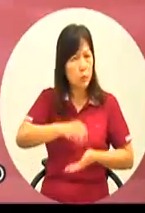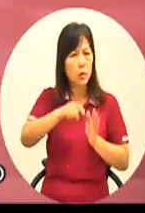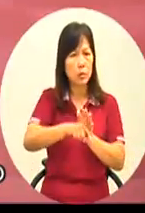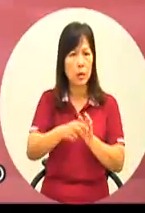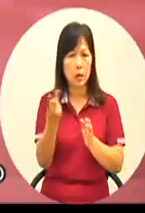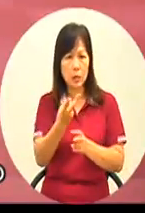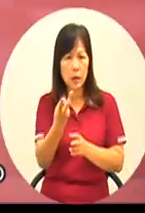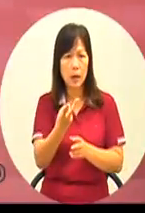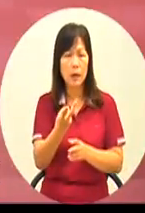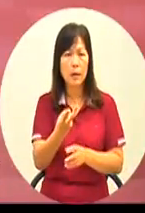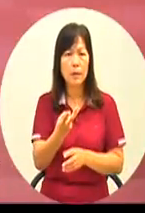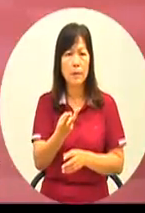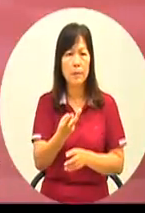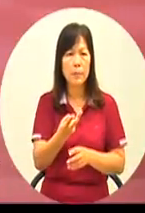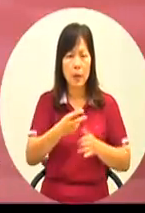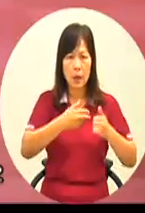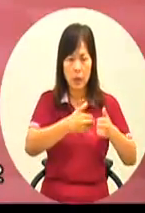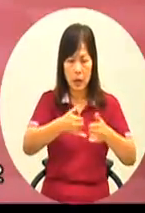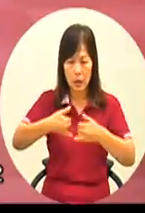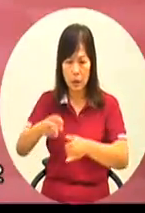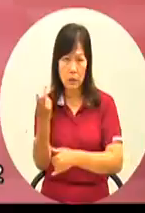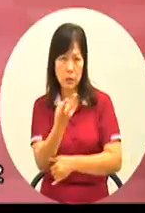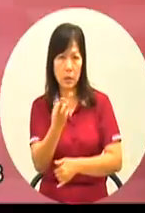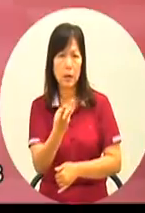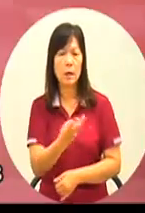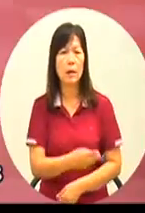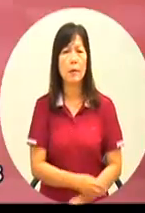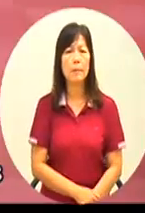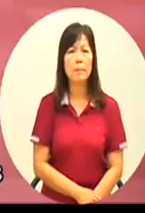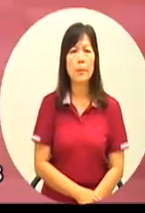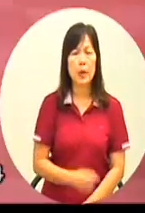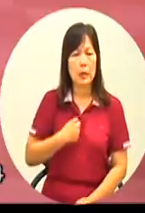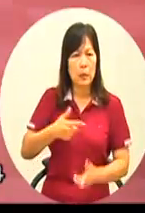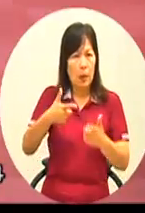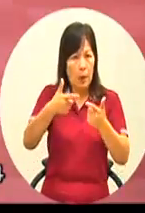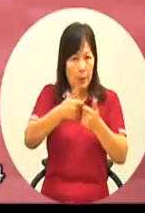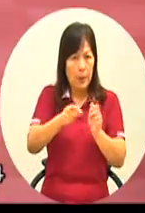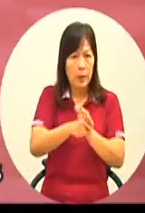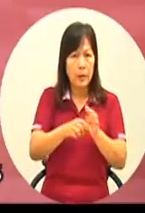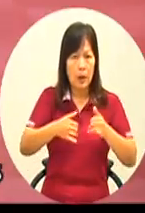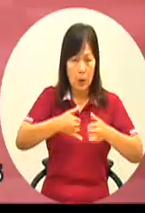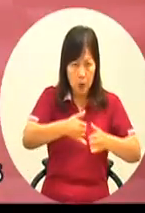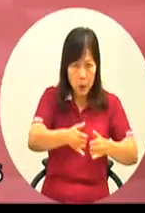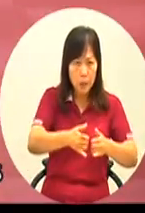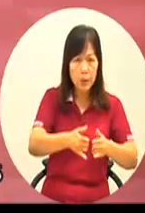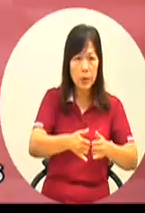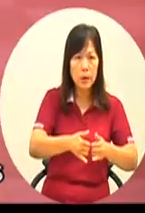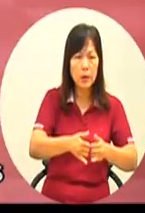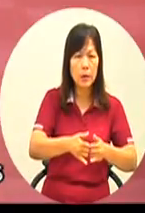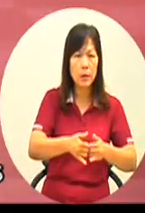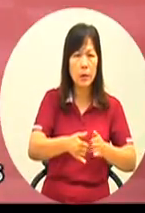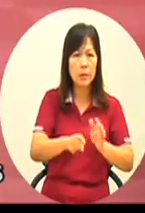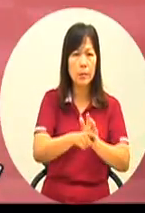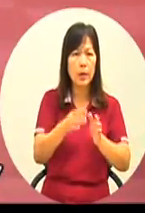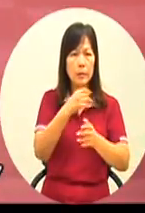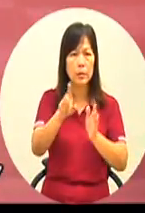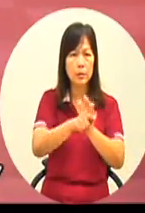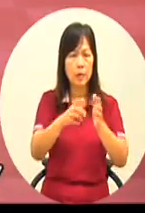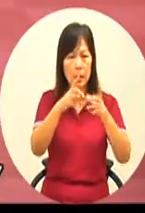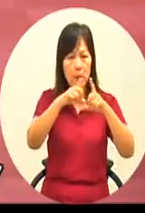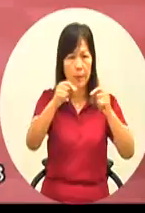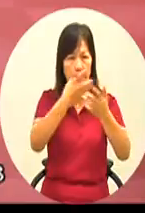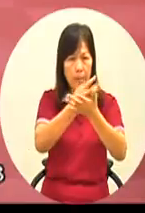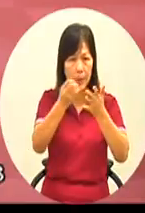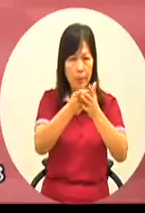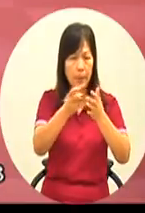两条这个道路整合这个部分呢，是符合我们道路的这个名牌门牌规定自治